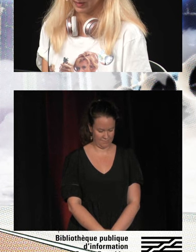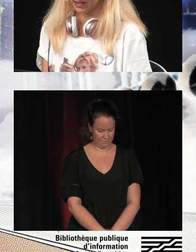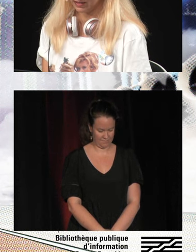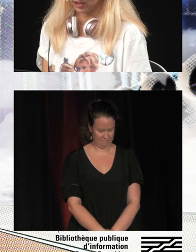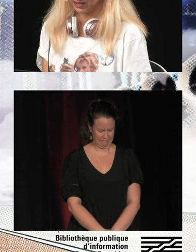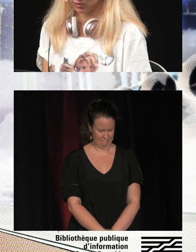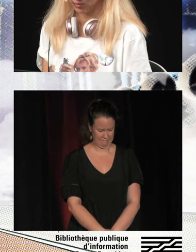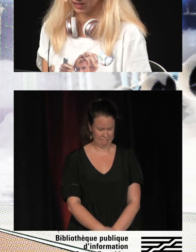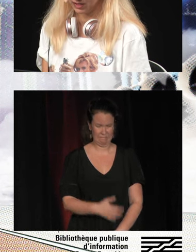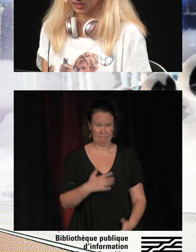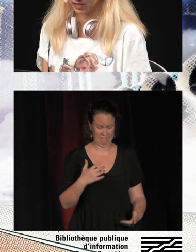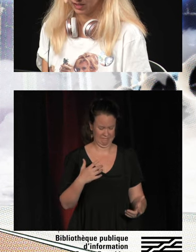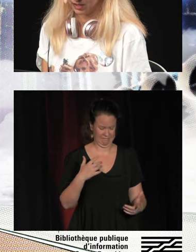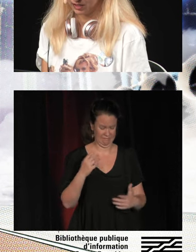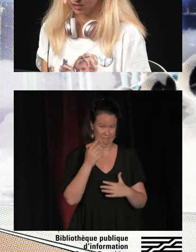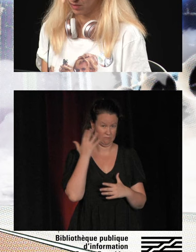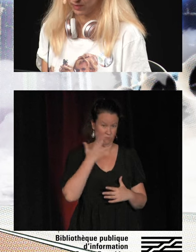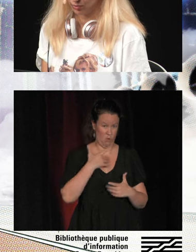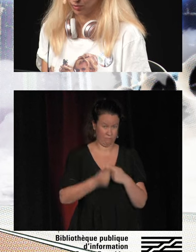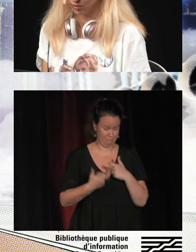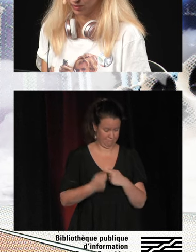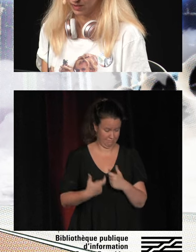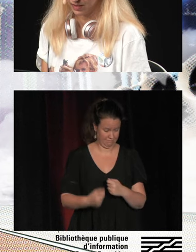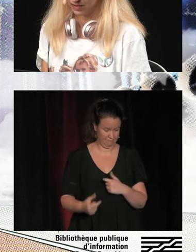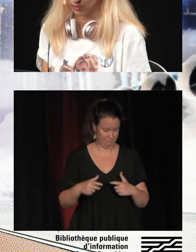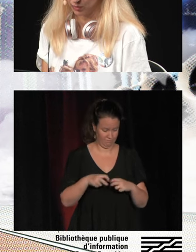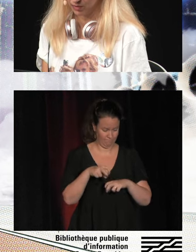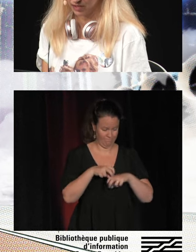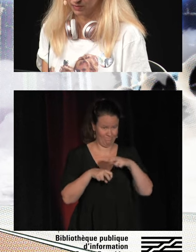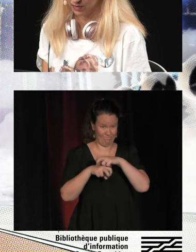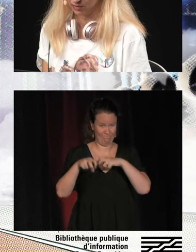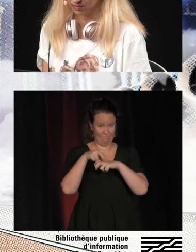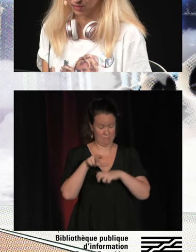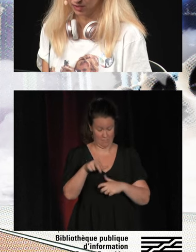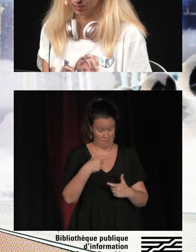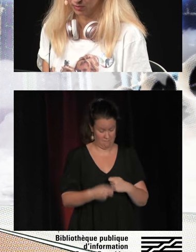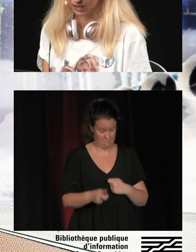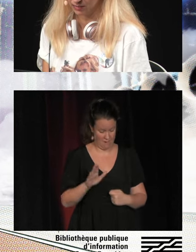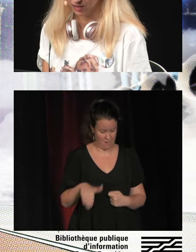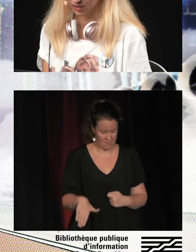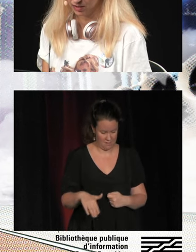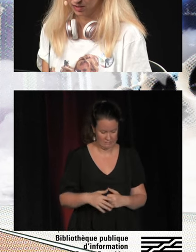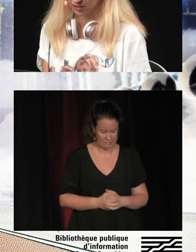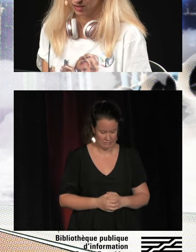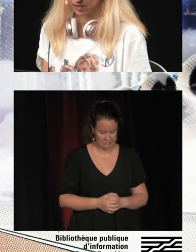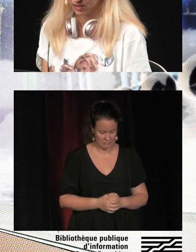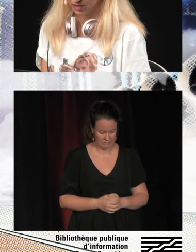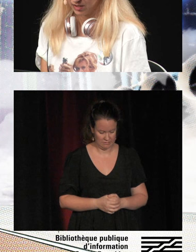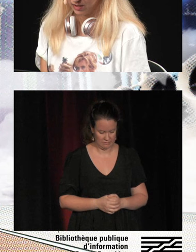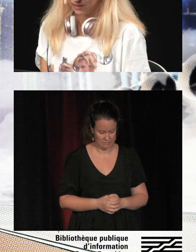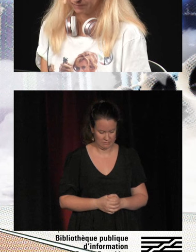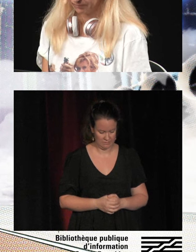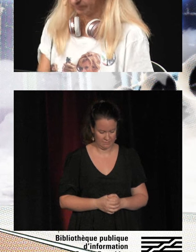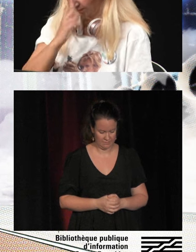J'aime pas ce qui se passe là, j'aime pas ce que je vois. J'aime pas du tout ce que je vois, c'est un gros problème. On va avoir des problèmes.